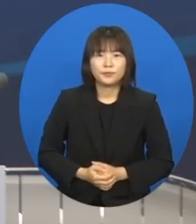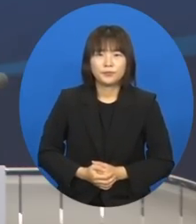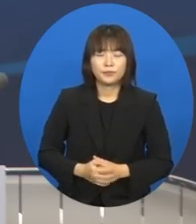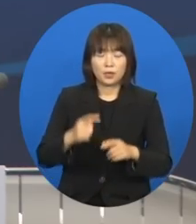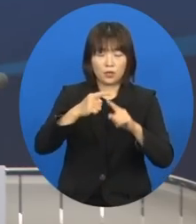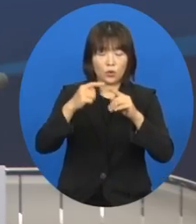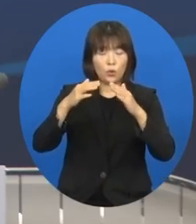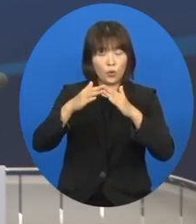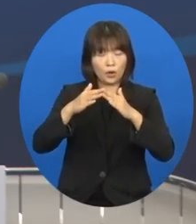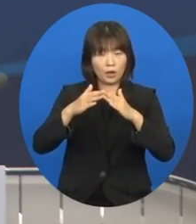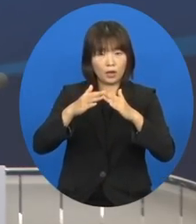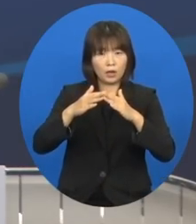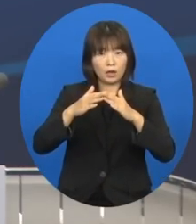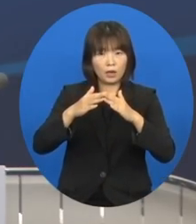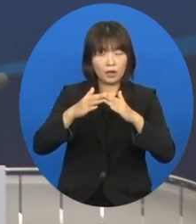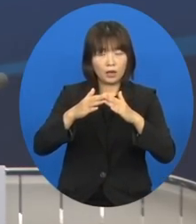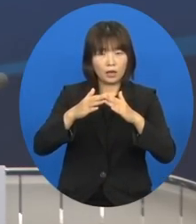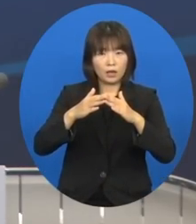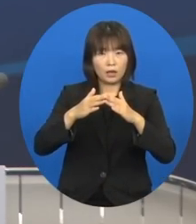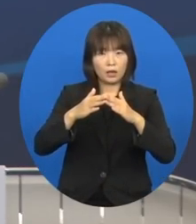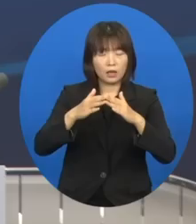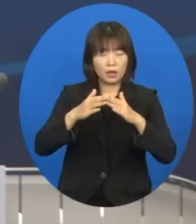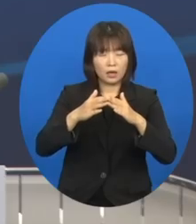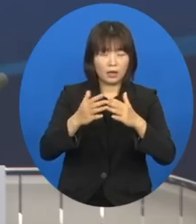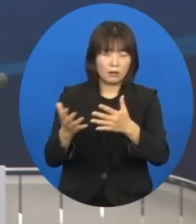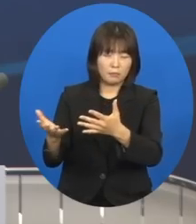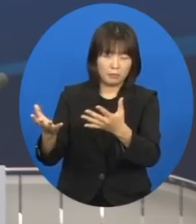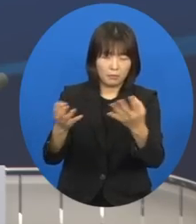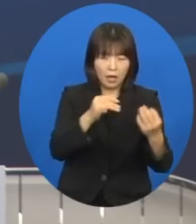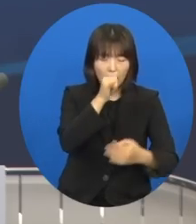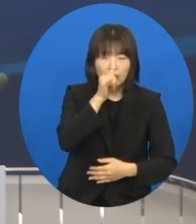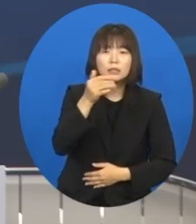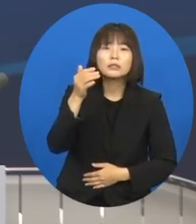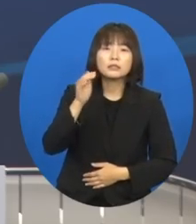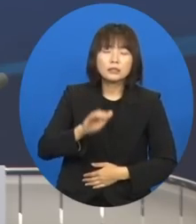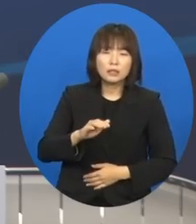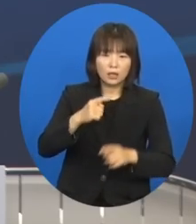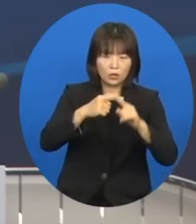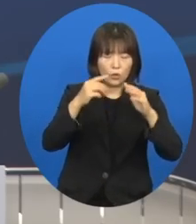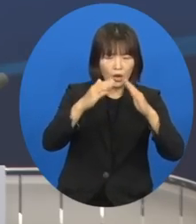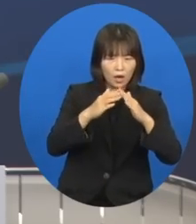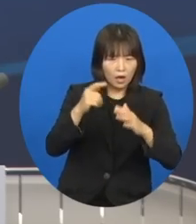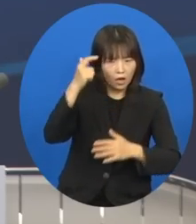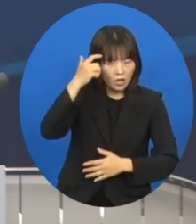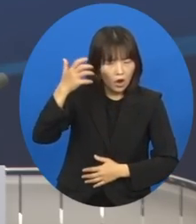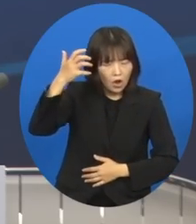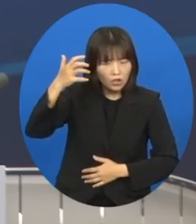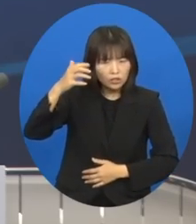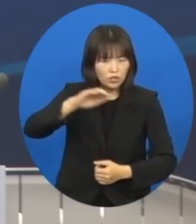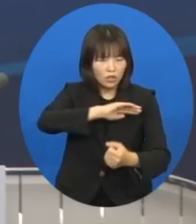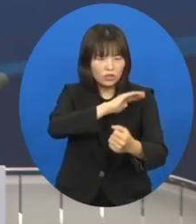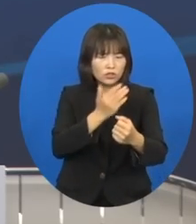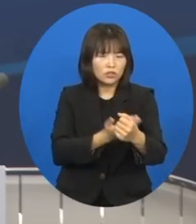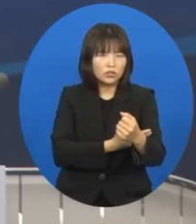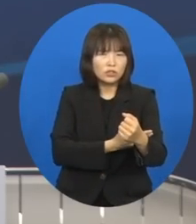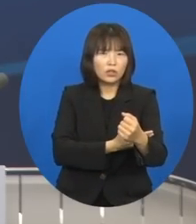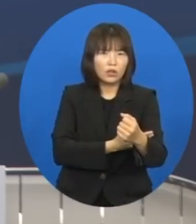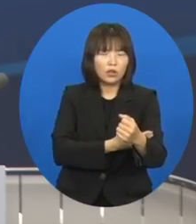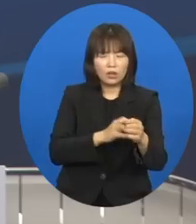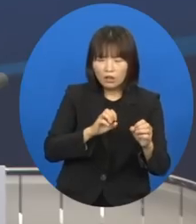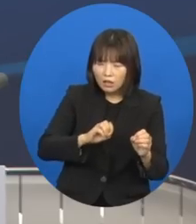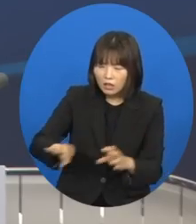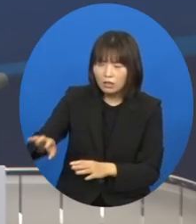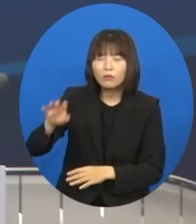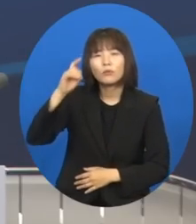교회가 너무나 많이 우리나라에 있는데 교회가 왜 영적 능력을 자꾸 잃어나가고 있는